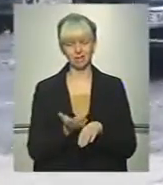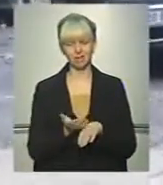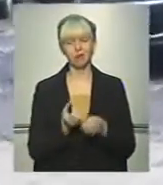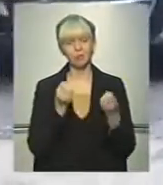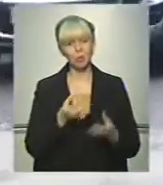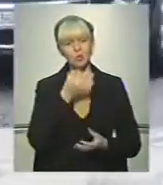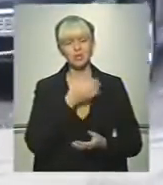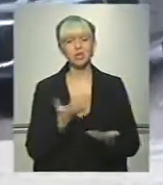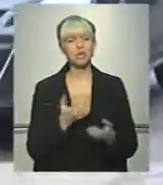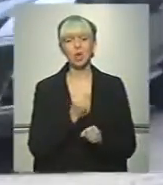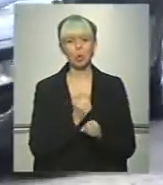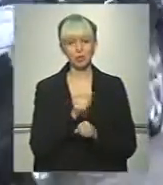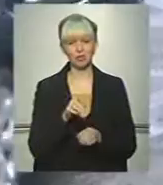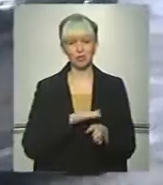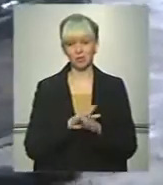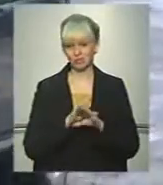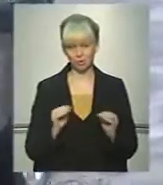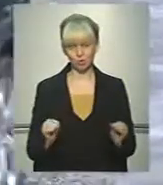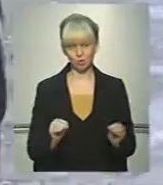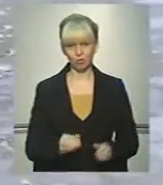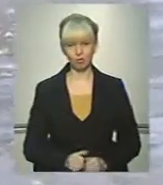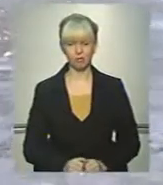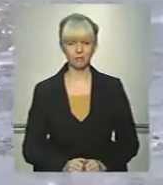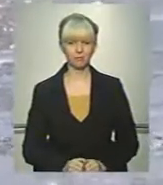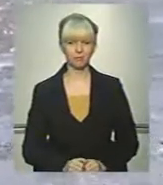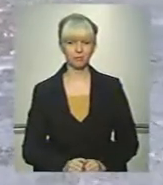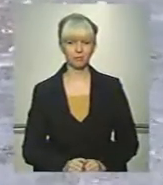Просто скажіть, які роботи ви виконали, і все.